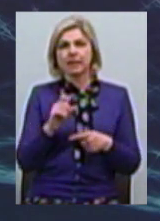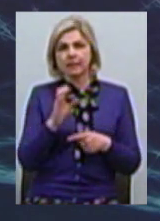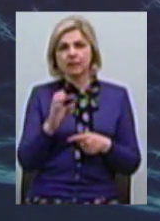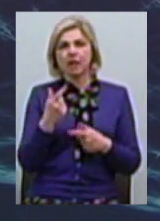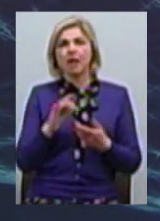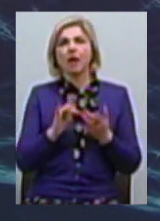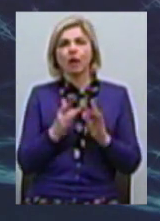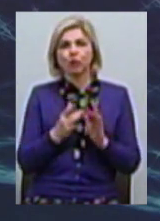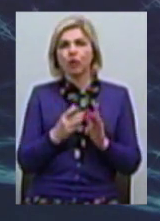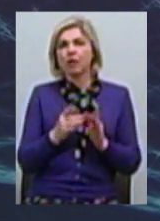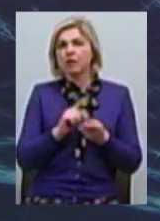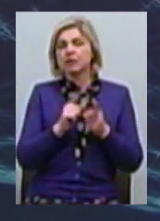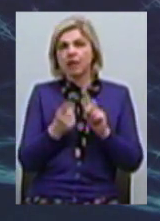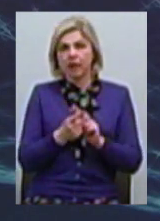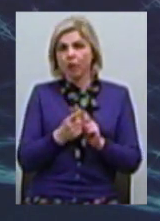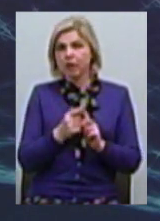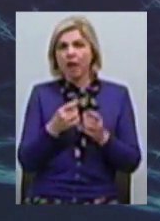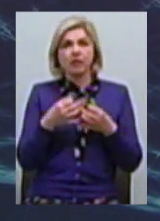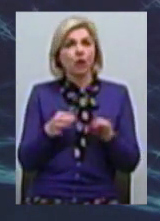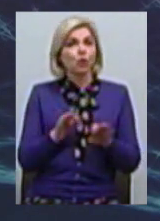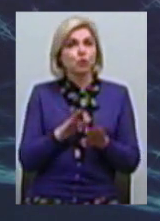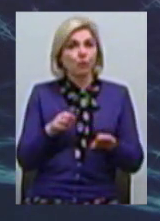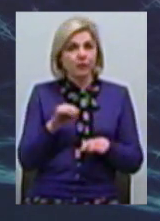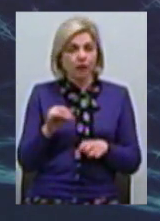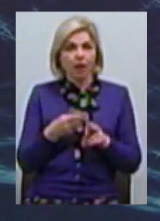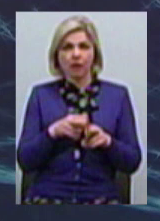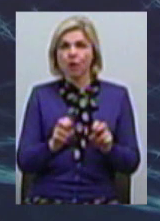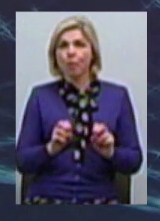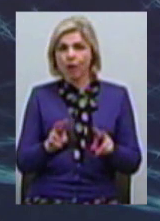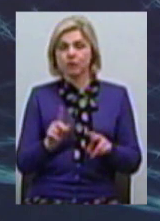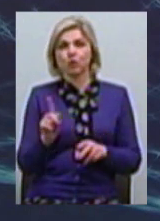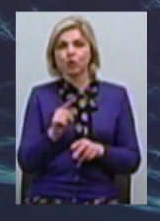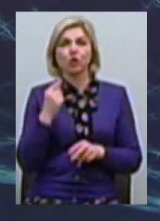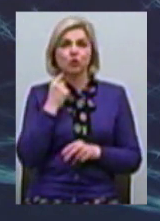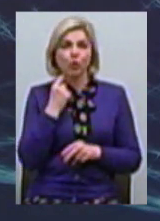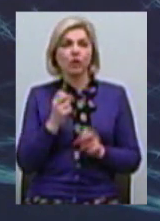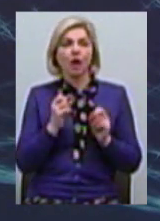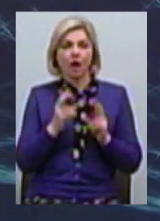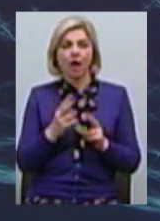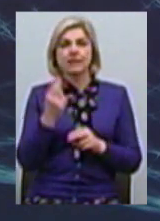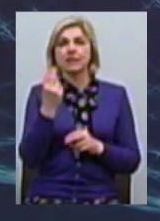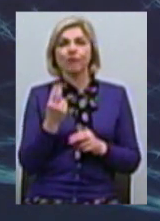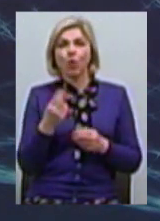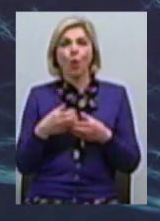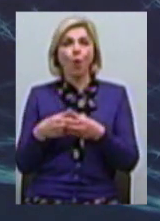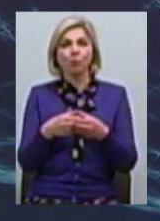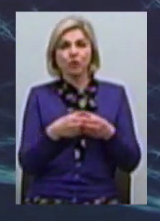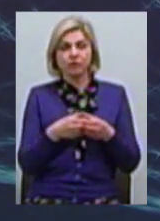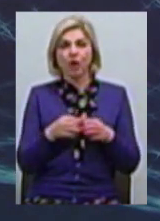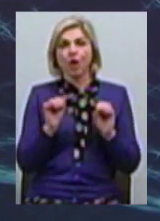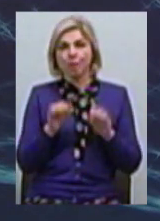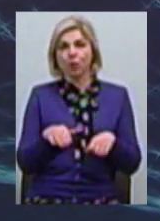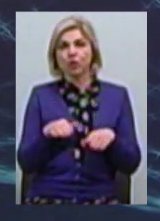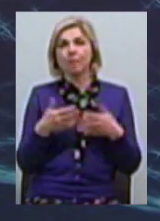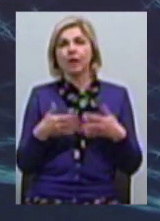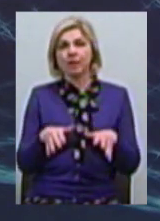нас недоступными, то на самом деле это очень большая уязвимость, что Эстония, как дигитальное цифровое общество, может